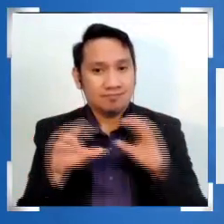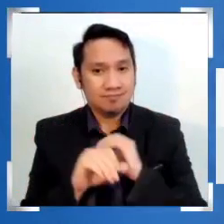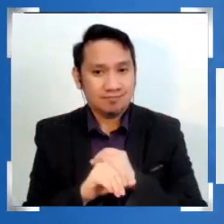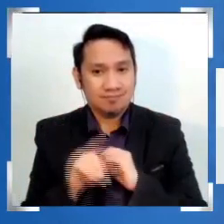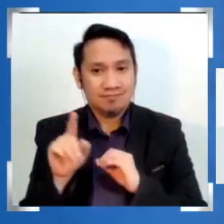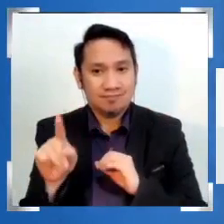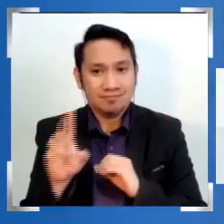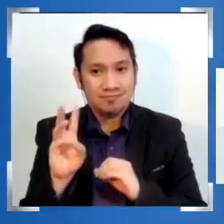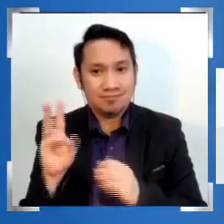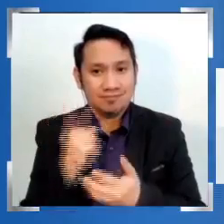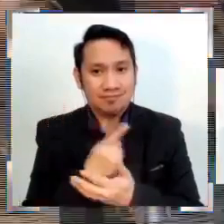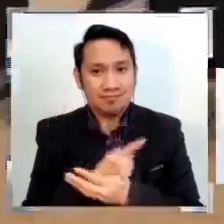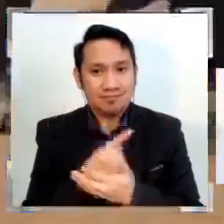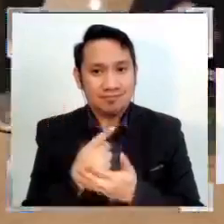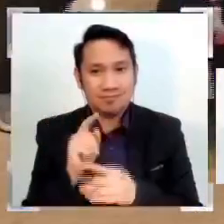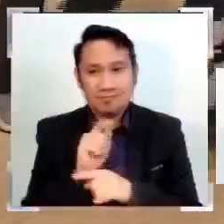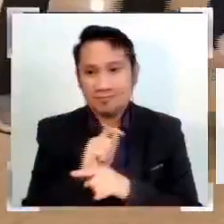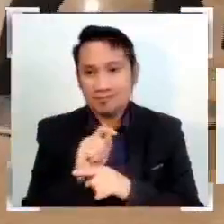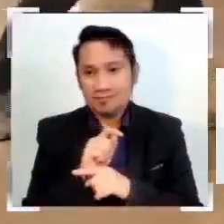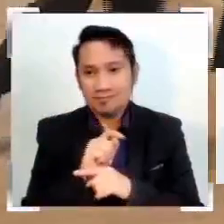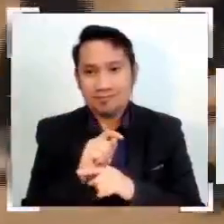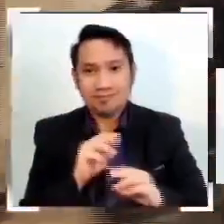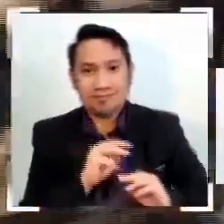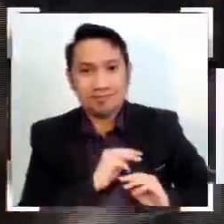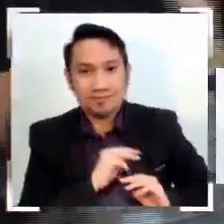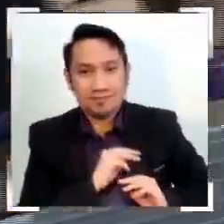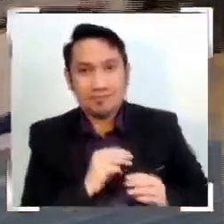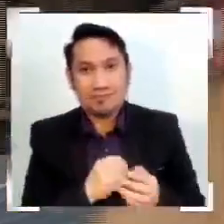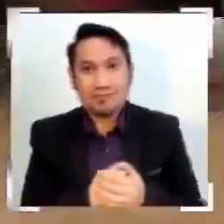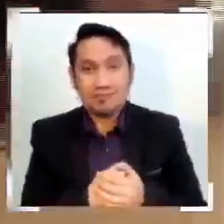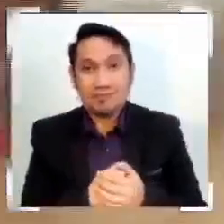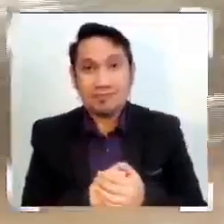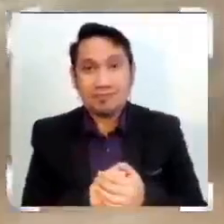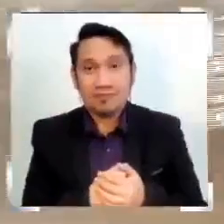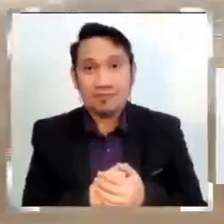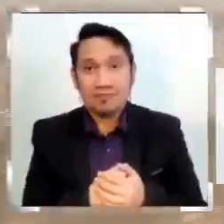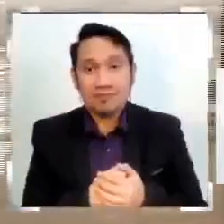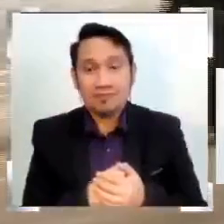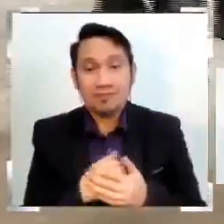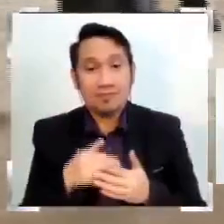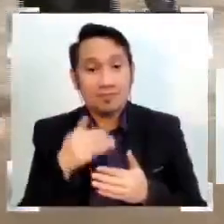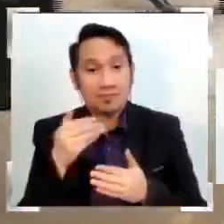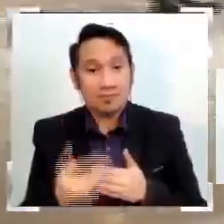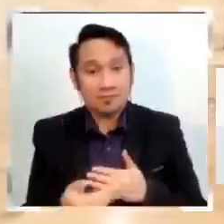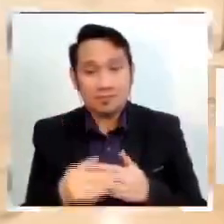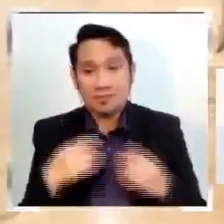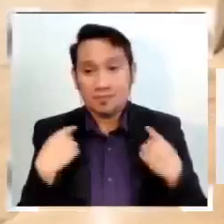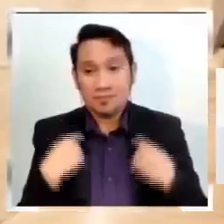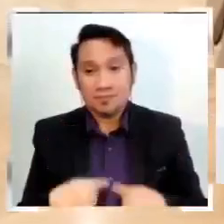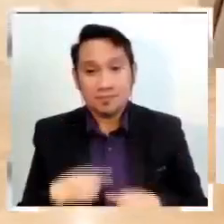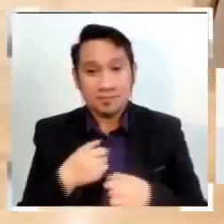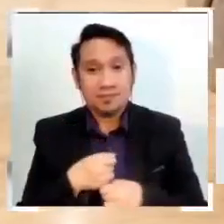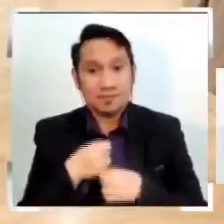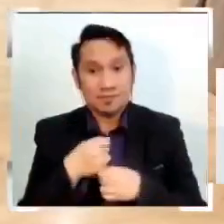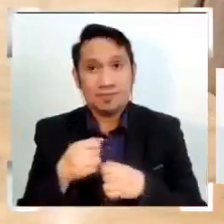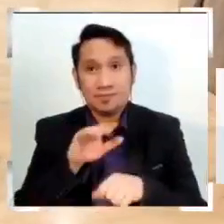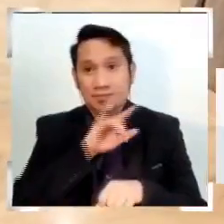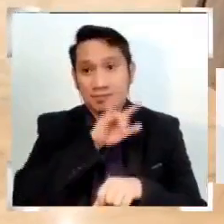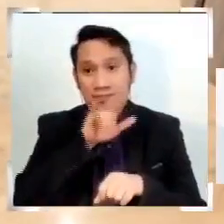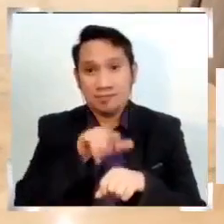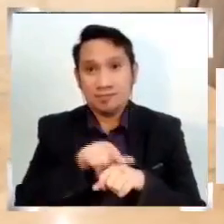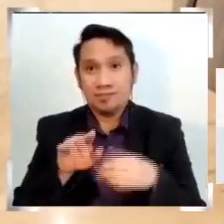6 weeks training sa military. Balik Pilipinas na ang cast ng Voltes 5 Legacy mula sa successful Comic-Con event sa San